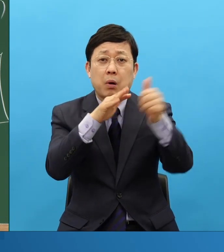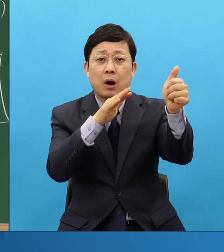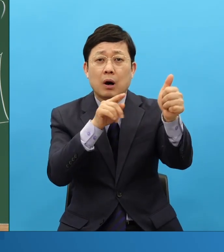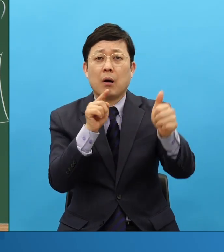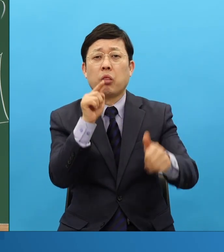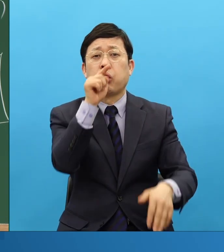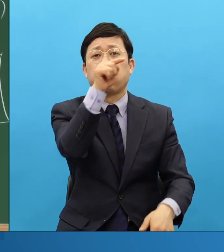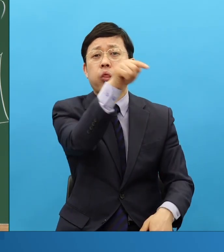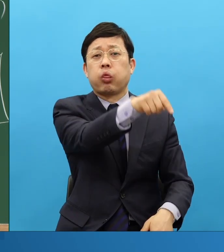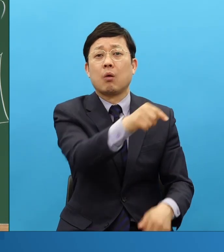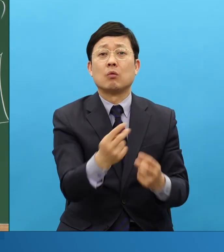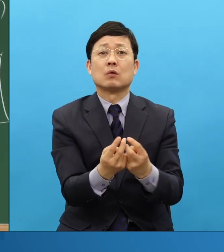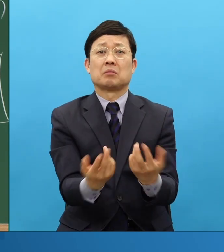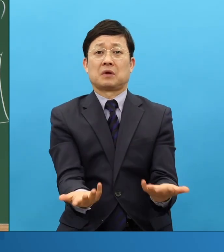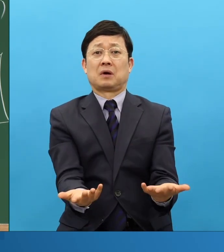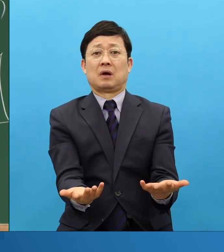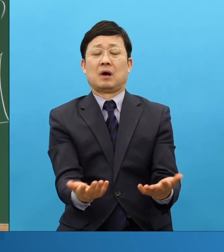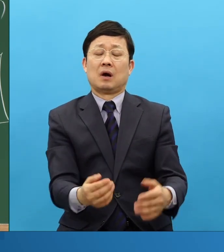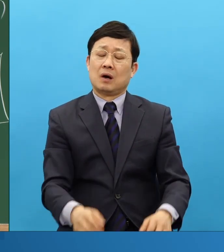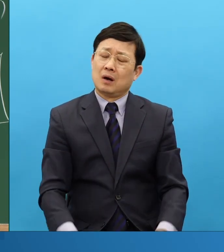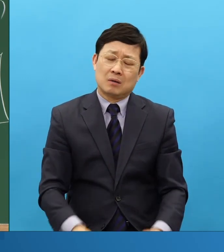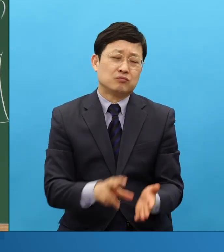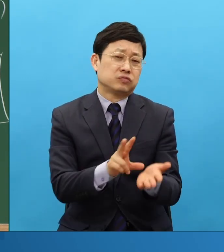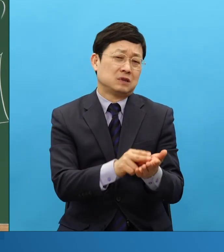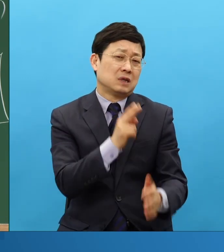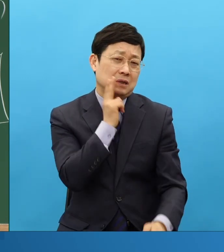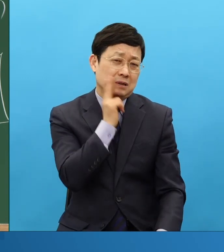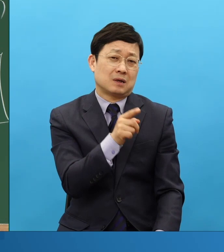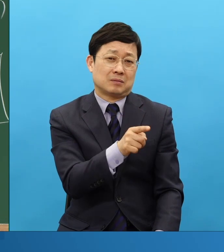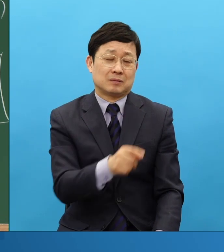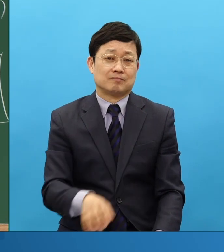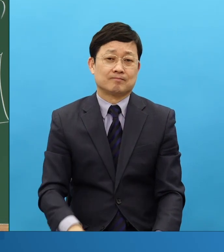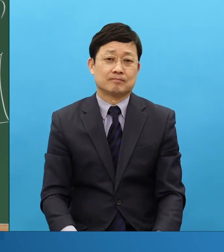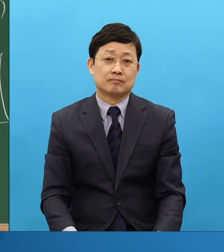끔찍한 일입니다. That's actually truly. 이 렘넌트들을